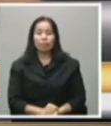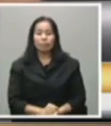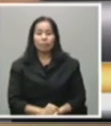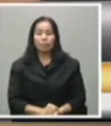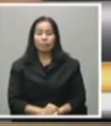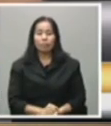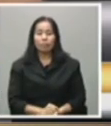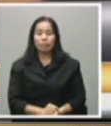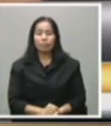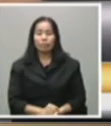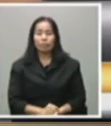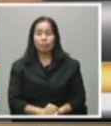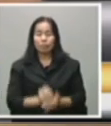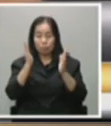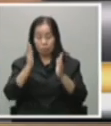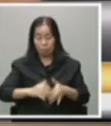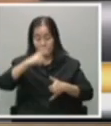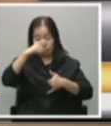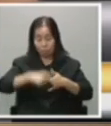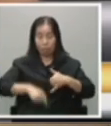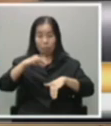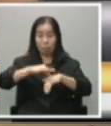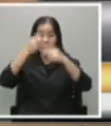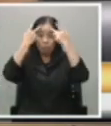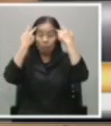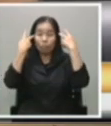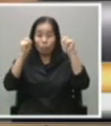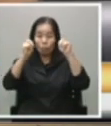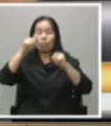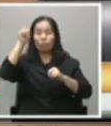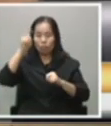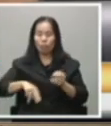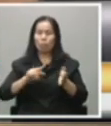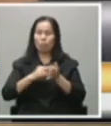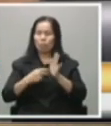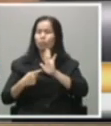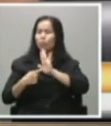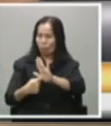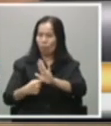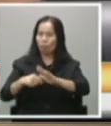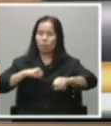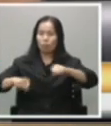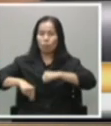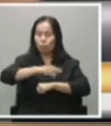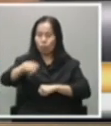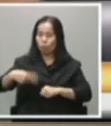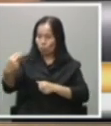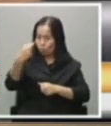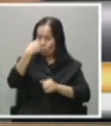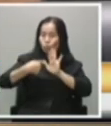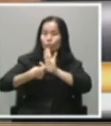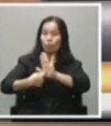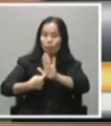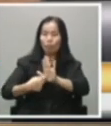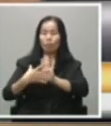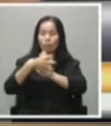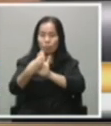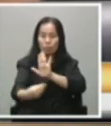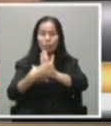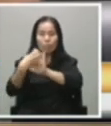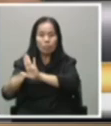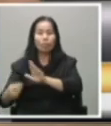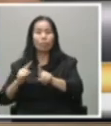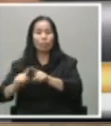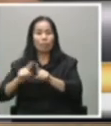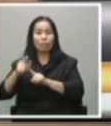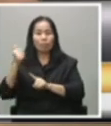บุคคลที่ดำรงตำแหน่งนายกรัฐมนตรีควรจะทำเป็นตัวอย่างให้เยาวชนข้าราชการประชาชนได้เห็นแน